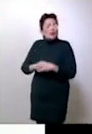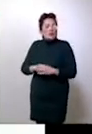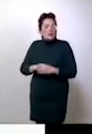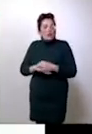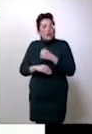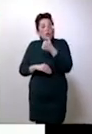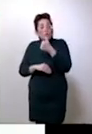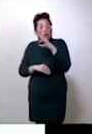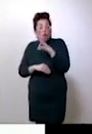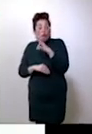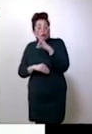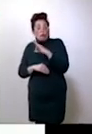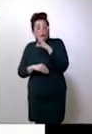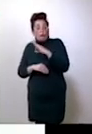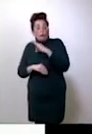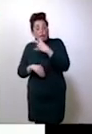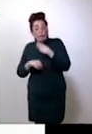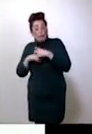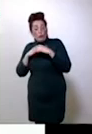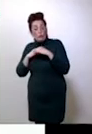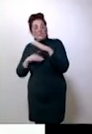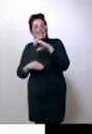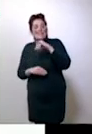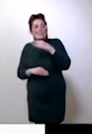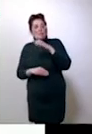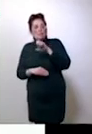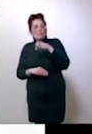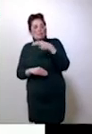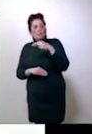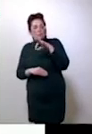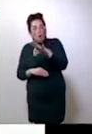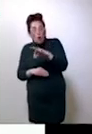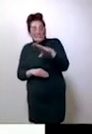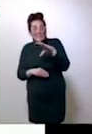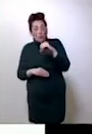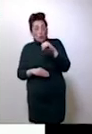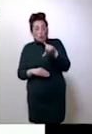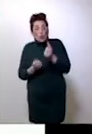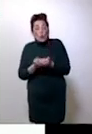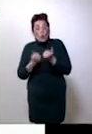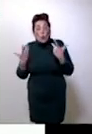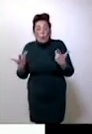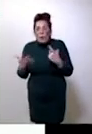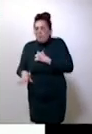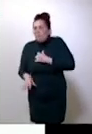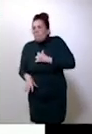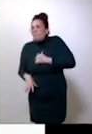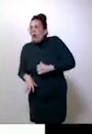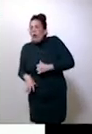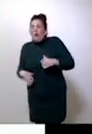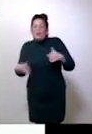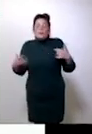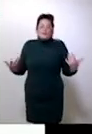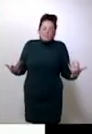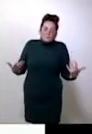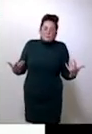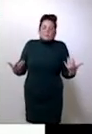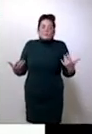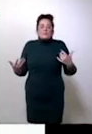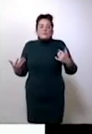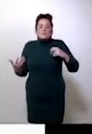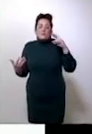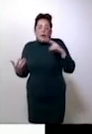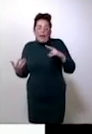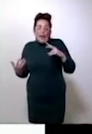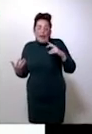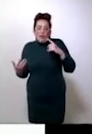c'est 525 kilos de CO2. Autrement dit, très directement, le ciment est un véritable